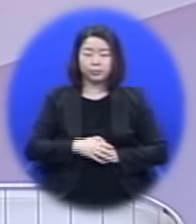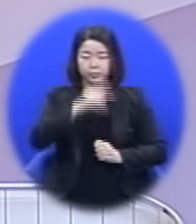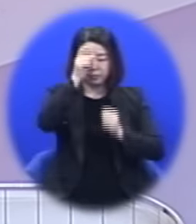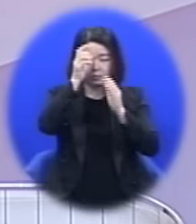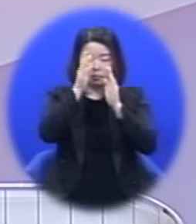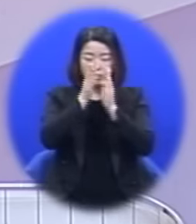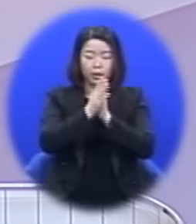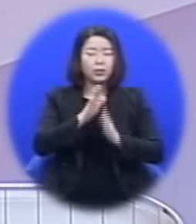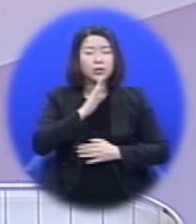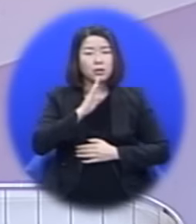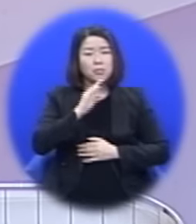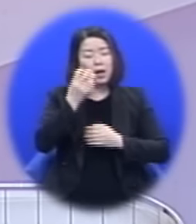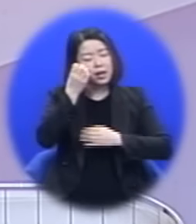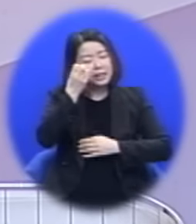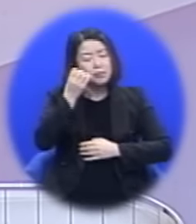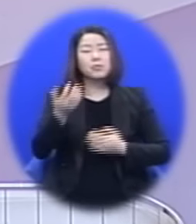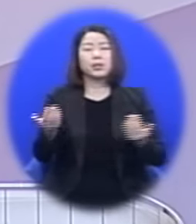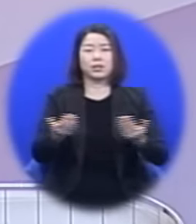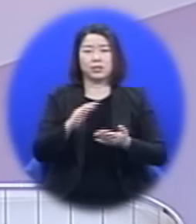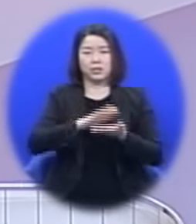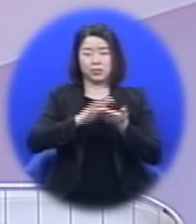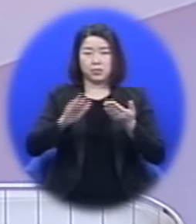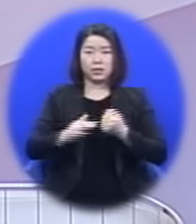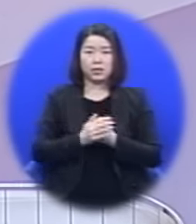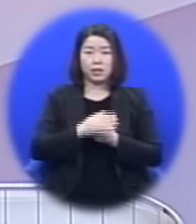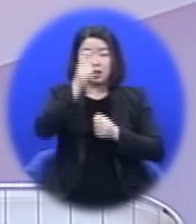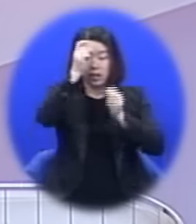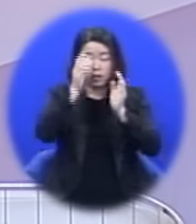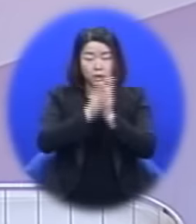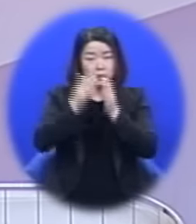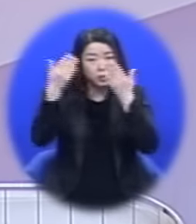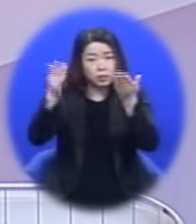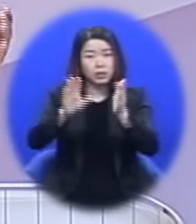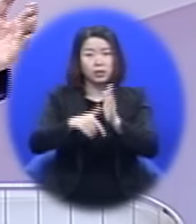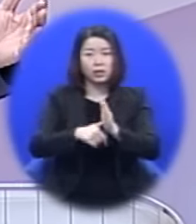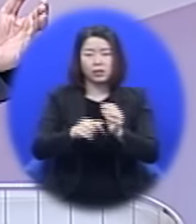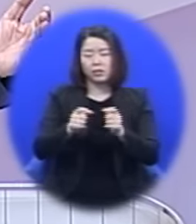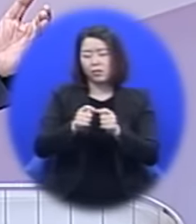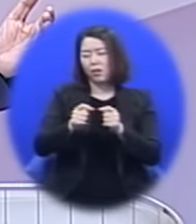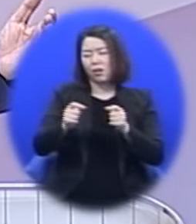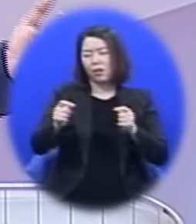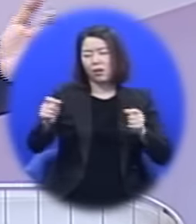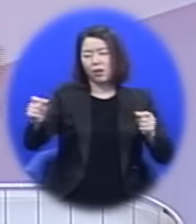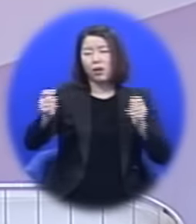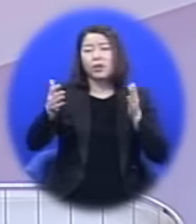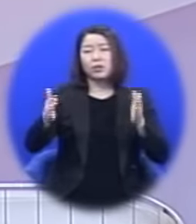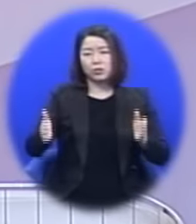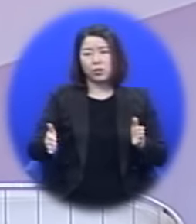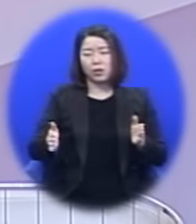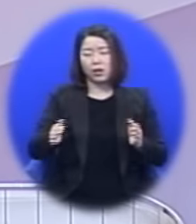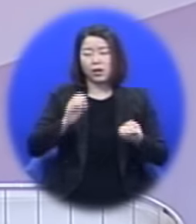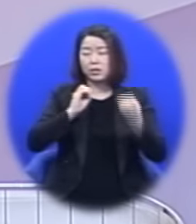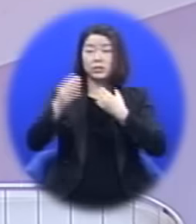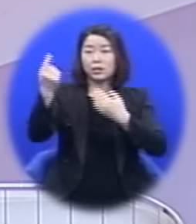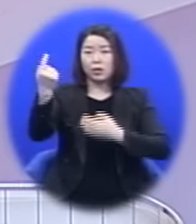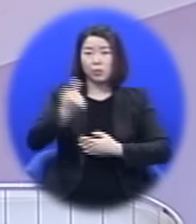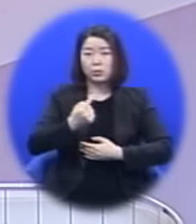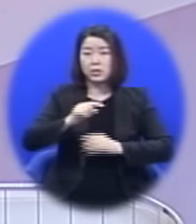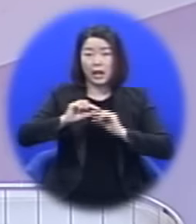기도는 신비한 겁니다. 기도를 할 때는 한없이 응답이 안 오는 것